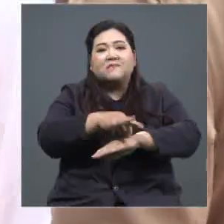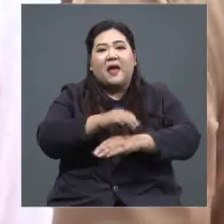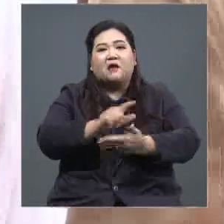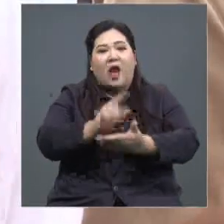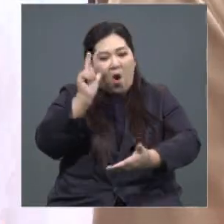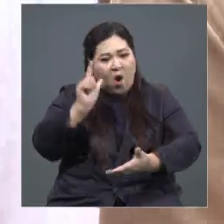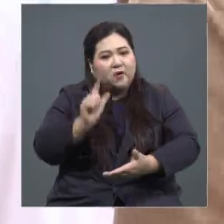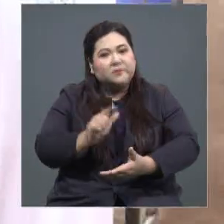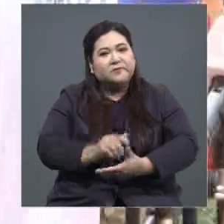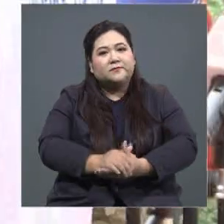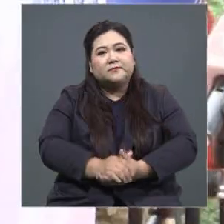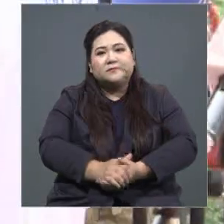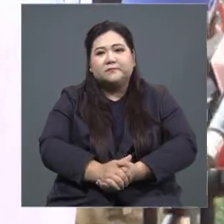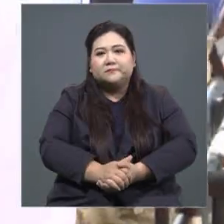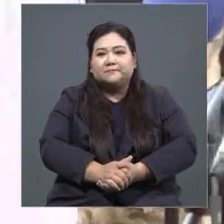ร.ค่ะ